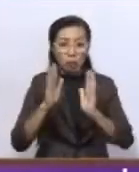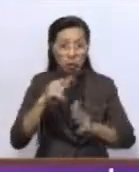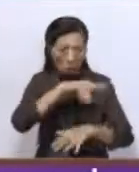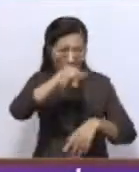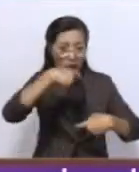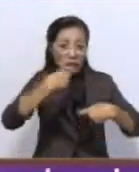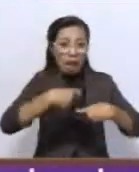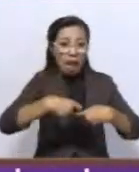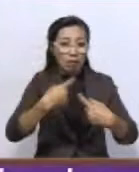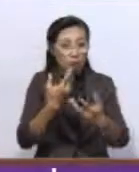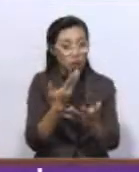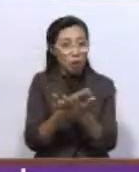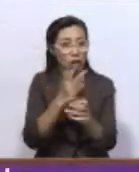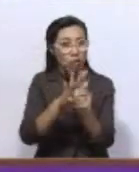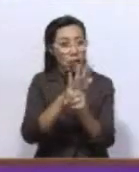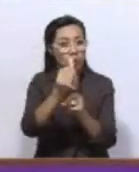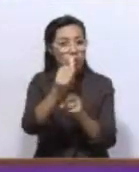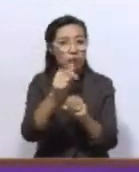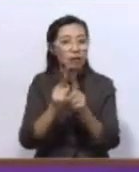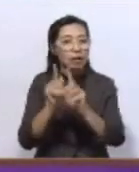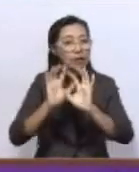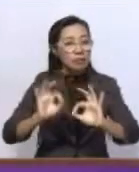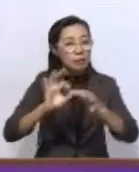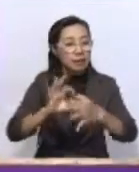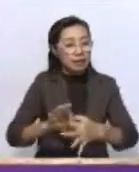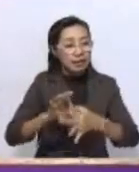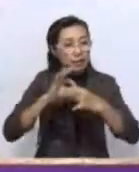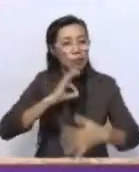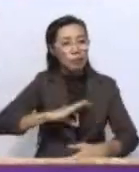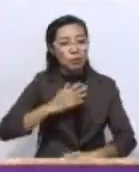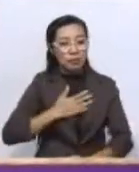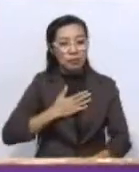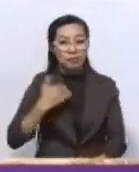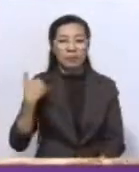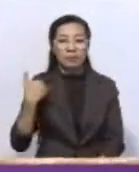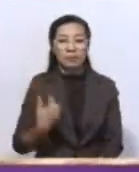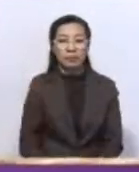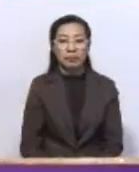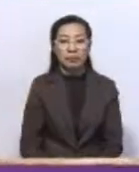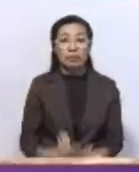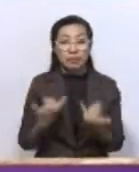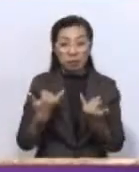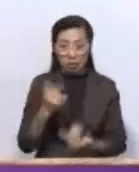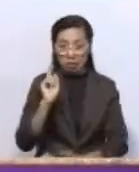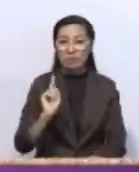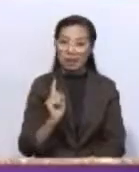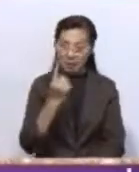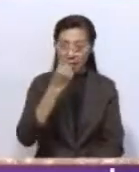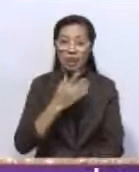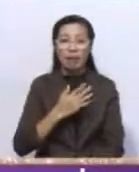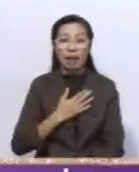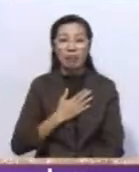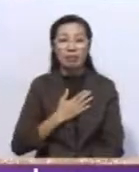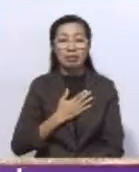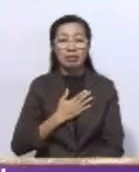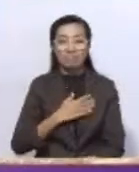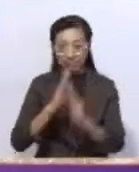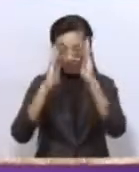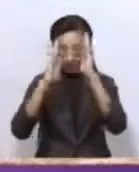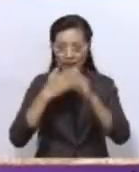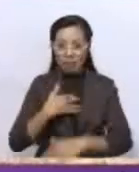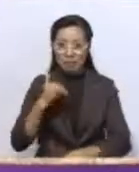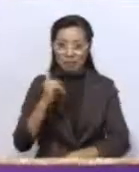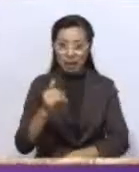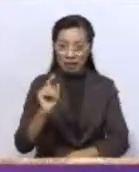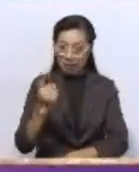และราคาไม่แพงที่สำคัญมีคุณค่าทางจิตใจ ครั้งนี้เป็นครั้งแรกก็ตั้งใจว่ามาครั้งนี้ครั้งแรก